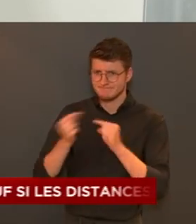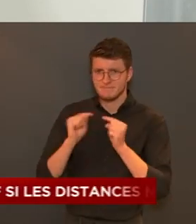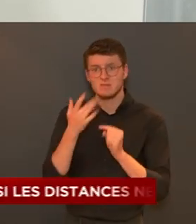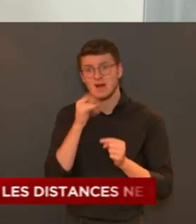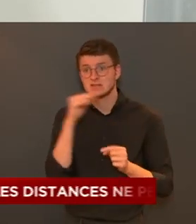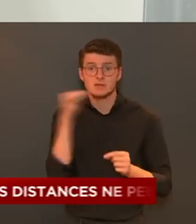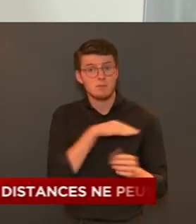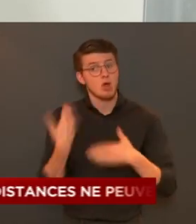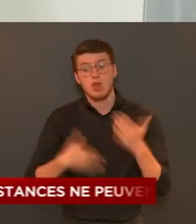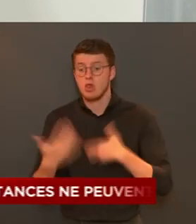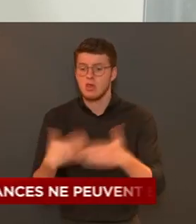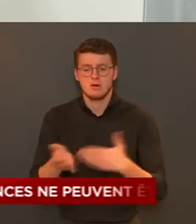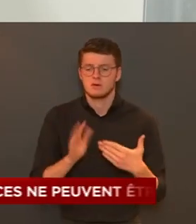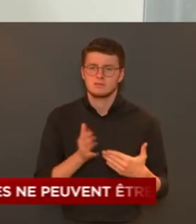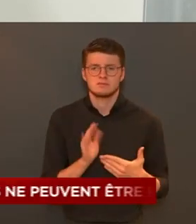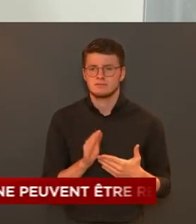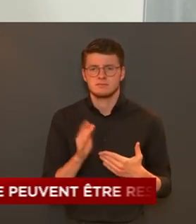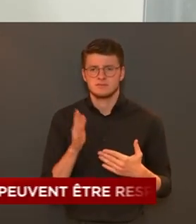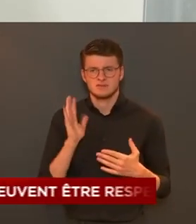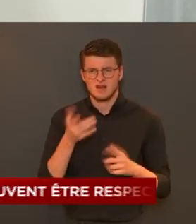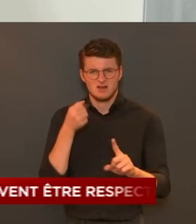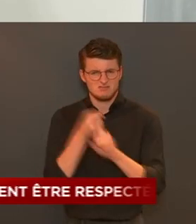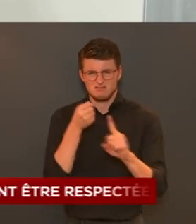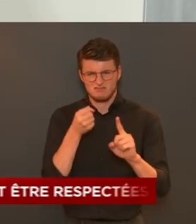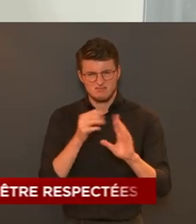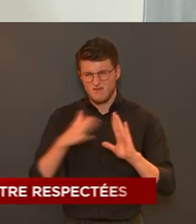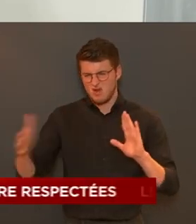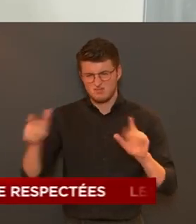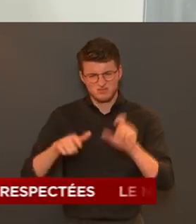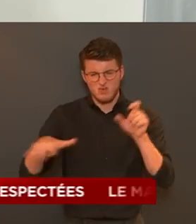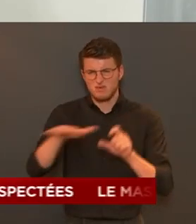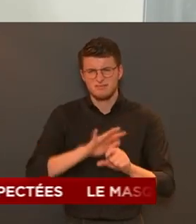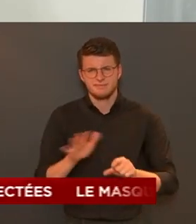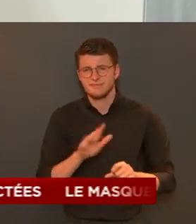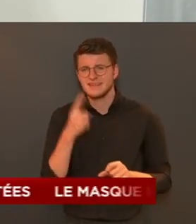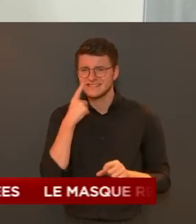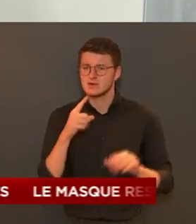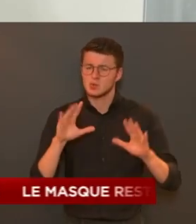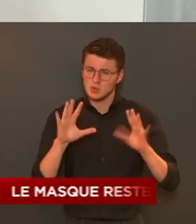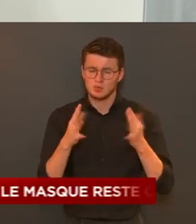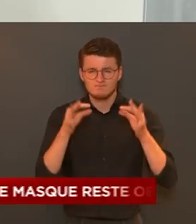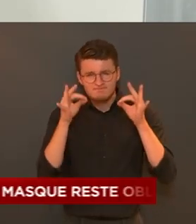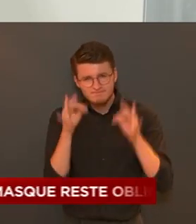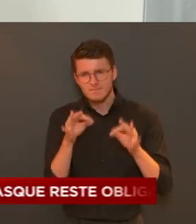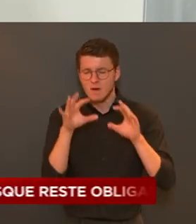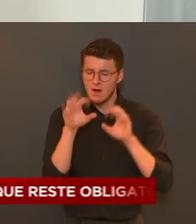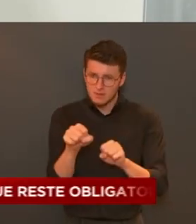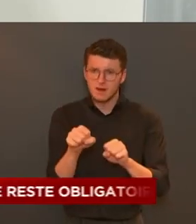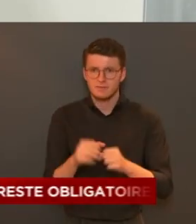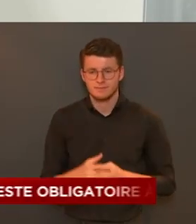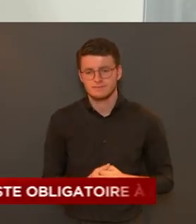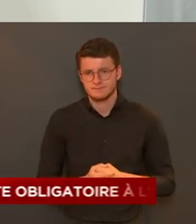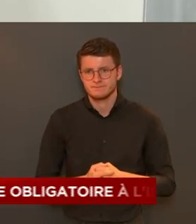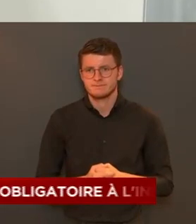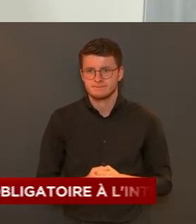être définis. Et nous ne voulons pas travailler trop vite à ce niveau-là parce que c'est quelque chose qui aura un impact à tous les niveaux de vie. Et donc